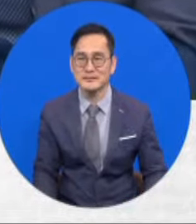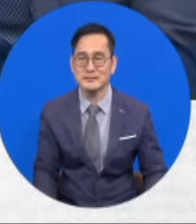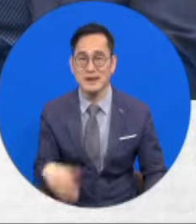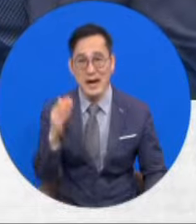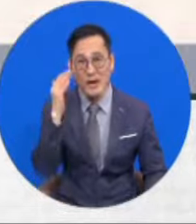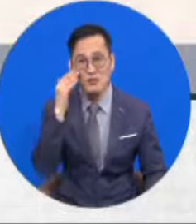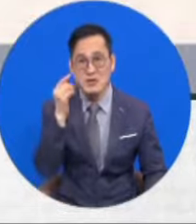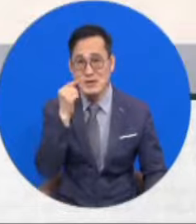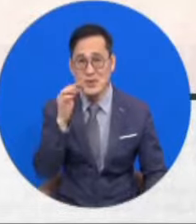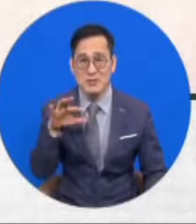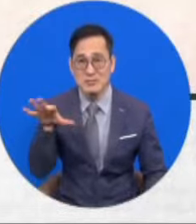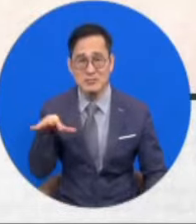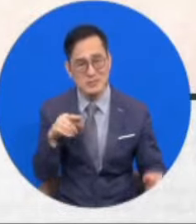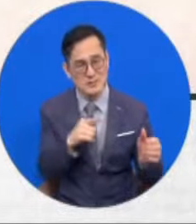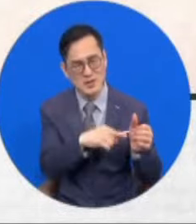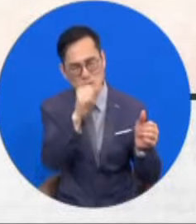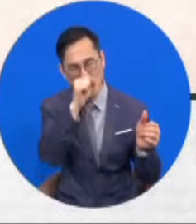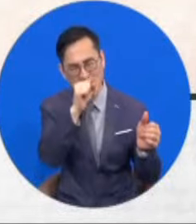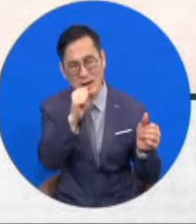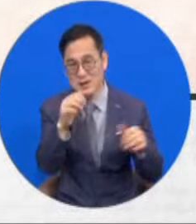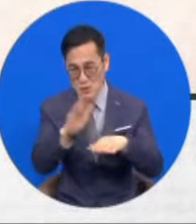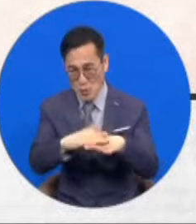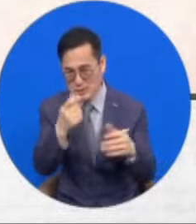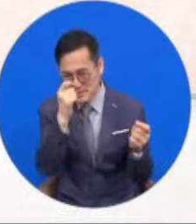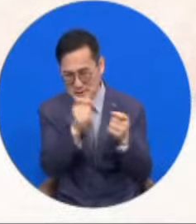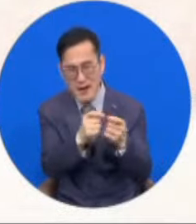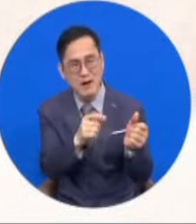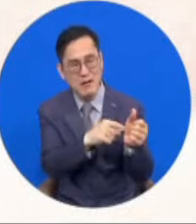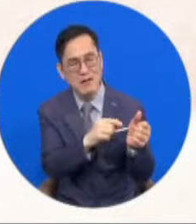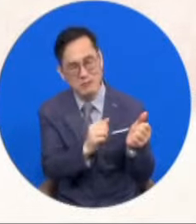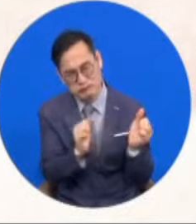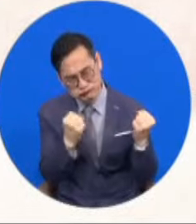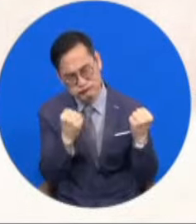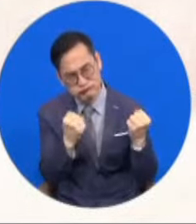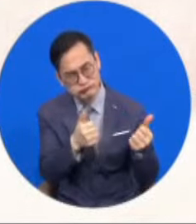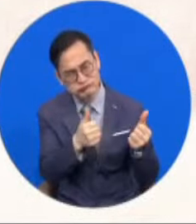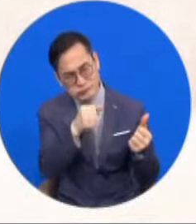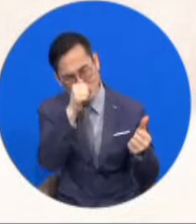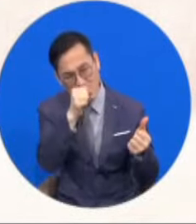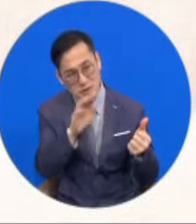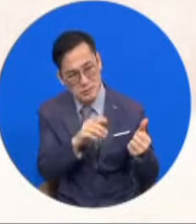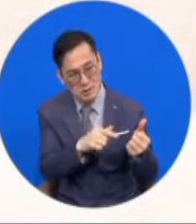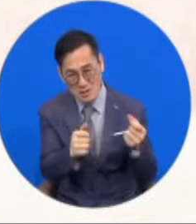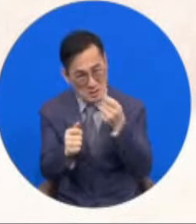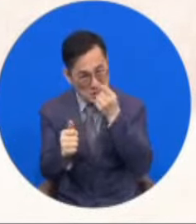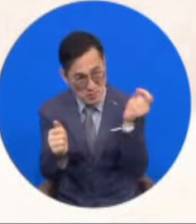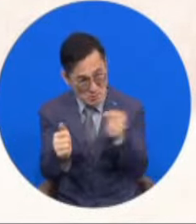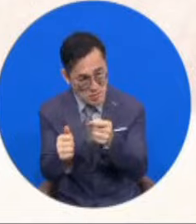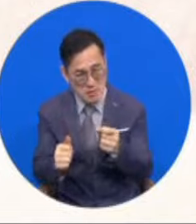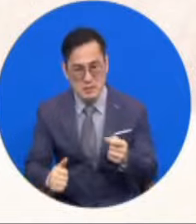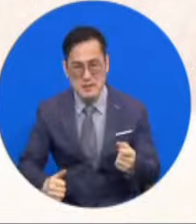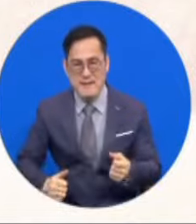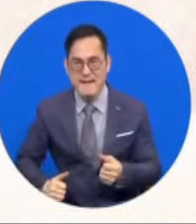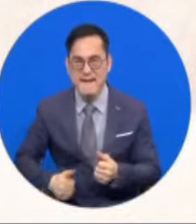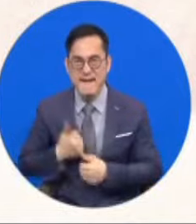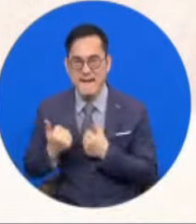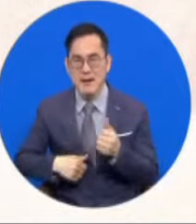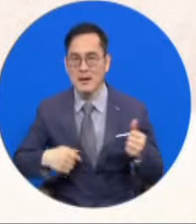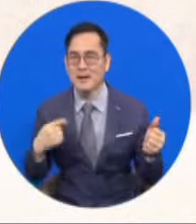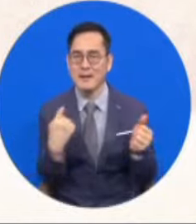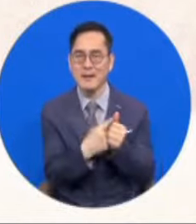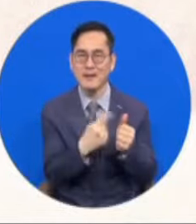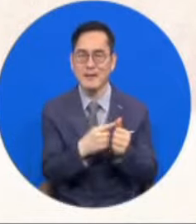평소에 좋게 봤던 많은 팬들이 아쉬움과 비판을 갖게 했습니다. 지금 현재는 뭐 자기는